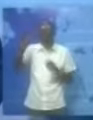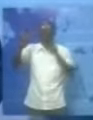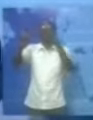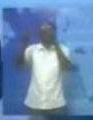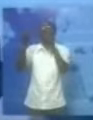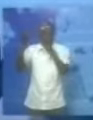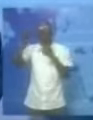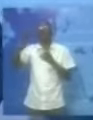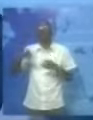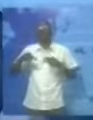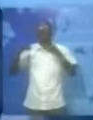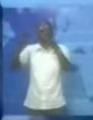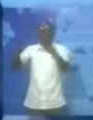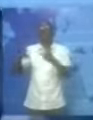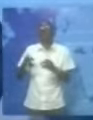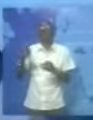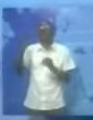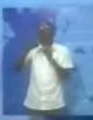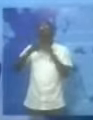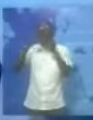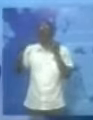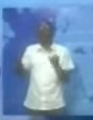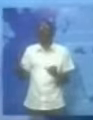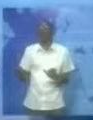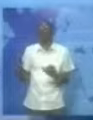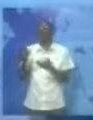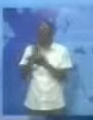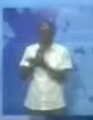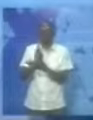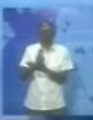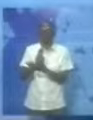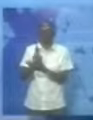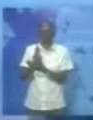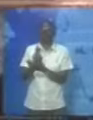été présenté au journaliste Frédéric Étienne Bassenga.